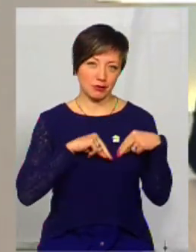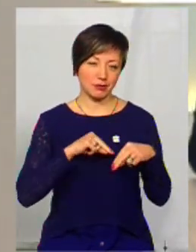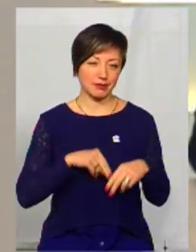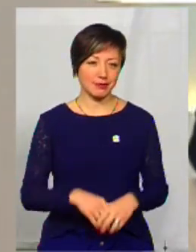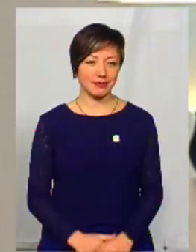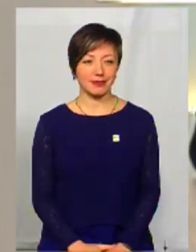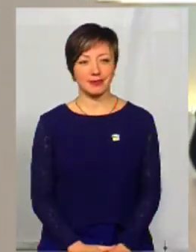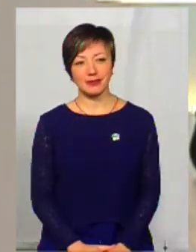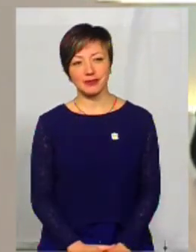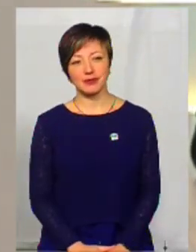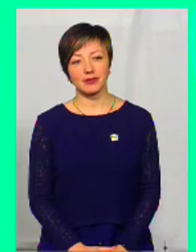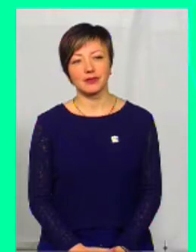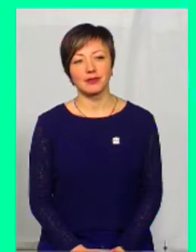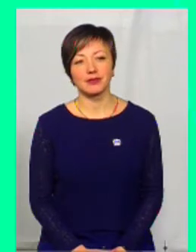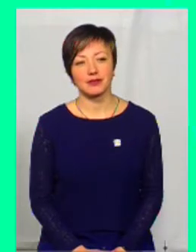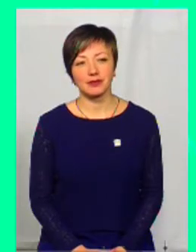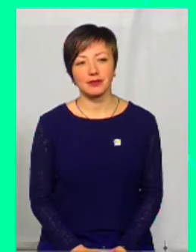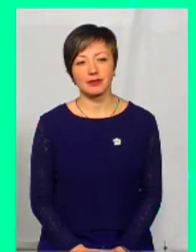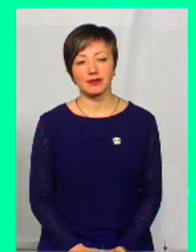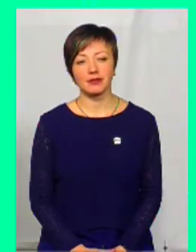Анастасія Збродова.